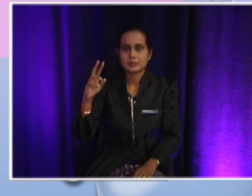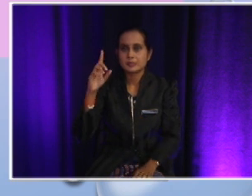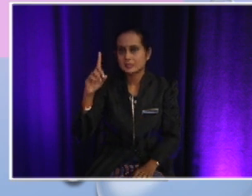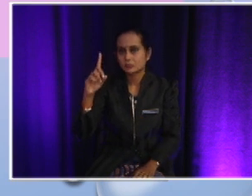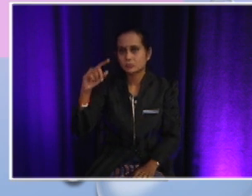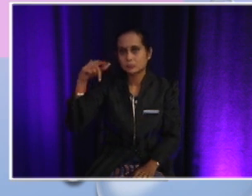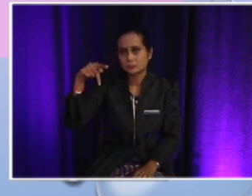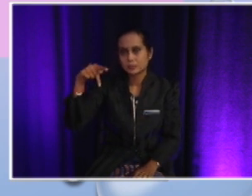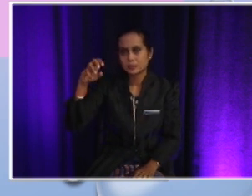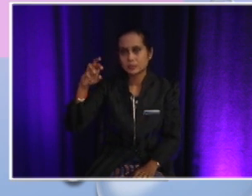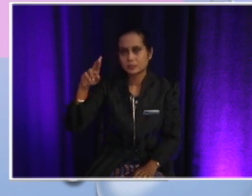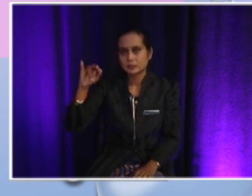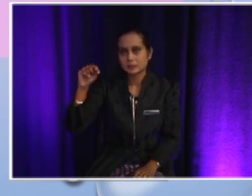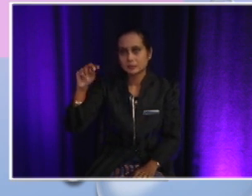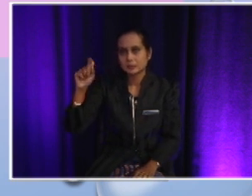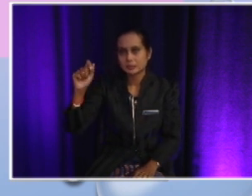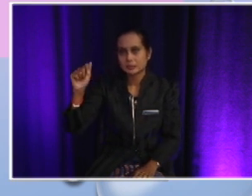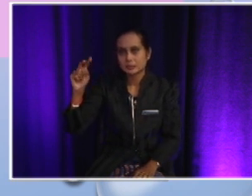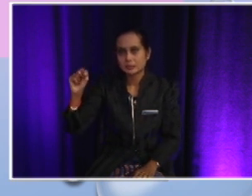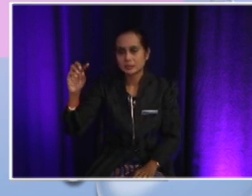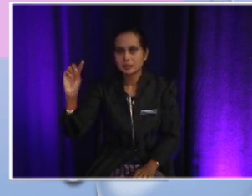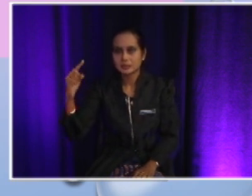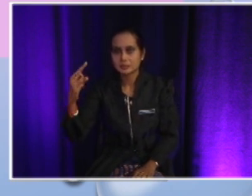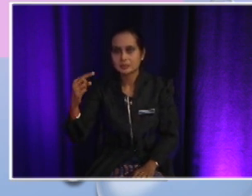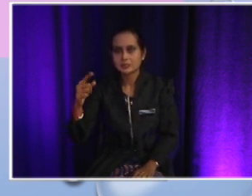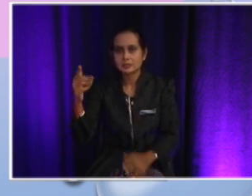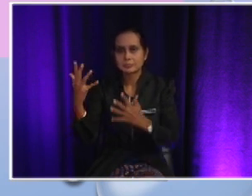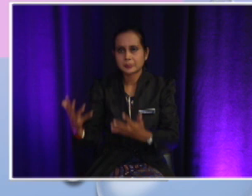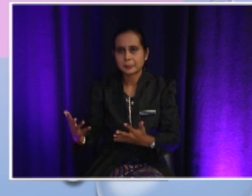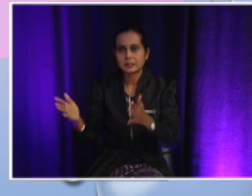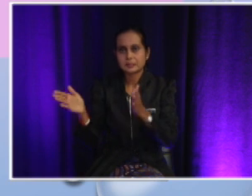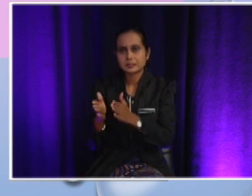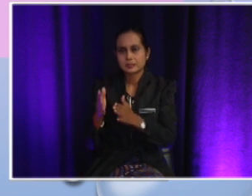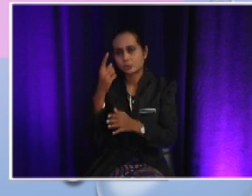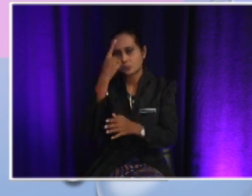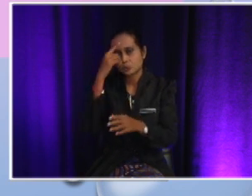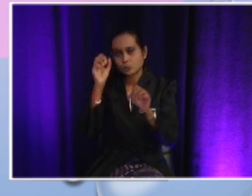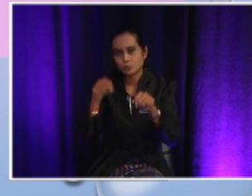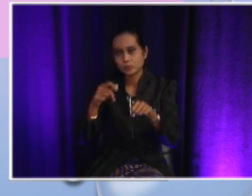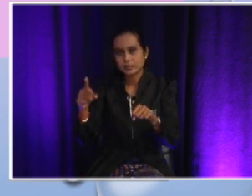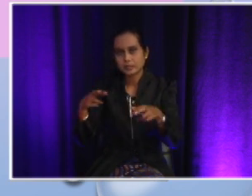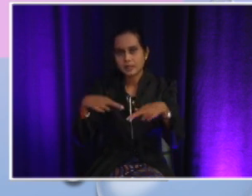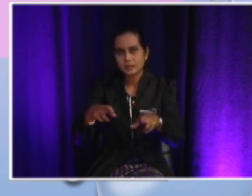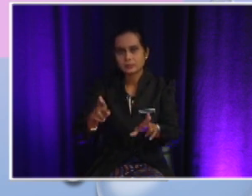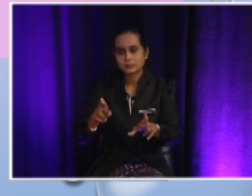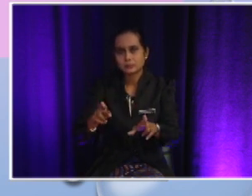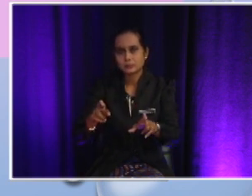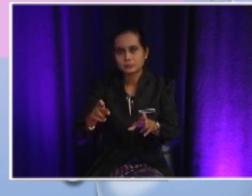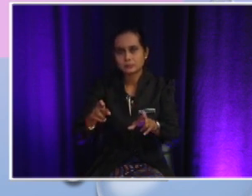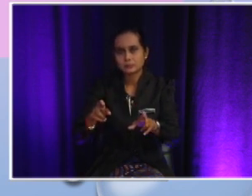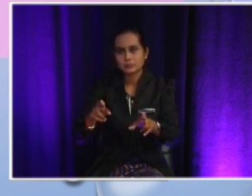perintang saja, so beban ni lebih kecil. Okey, untuk membolehkan arus mengalir